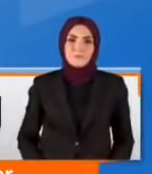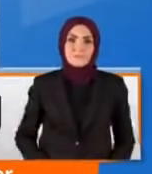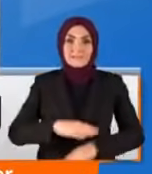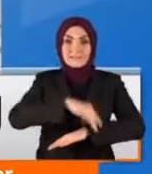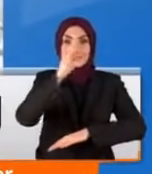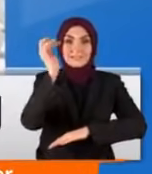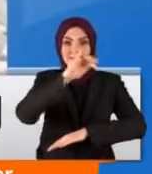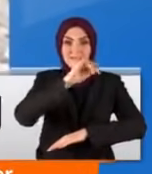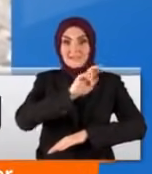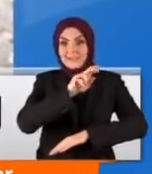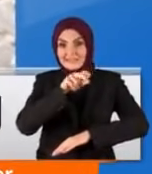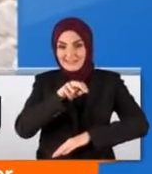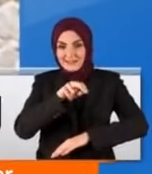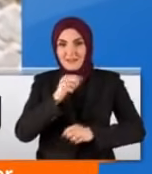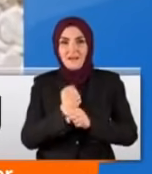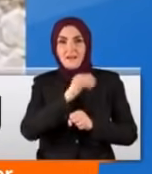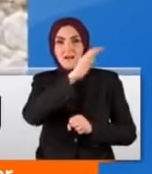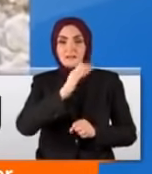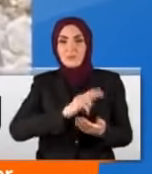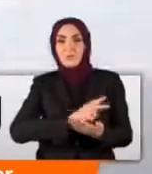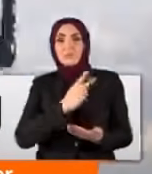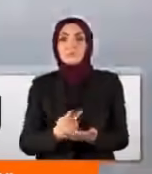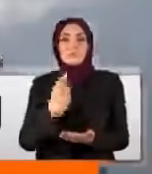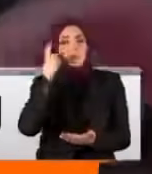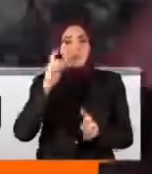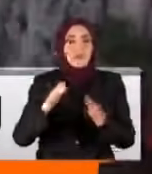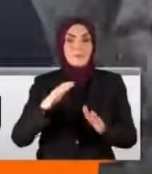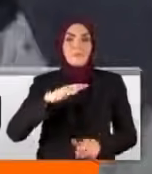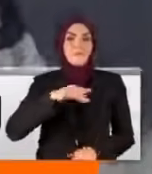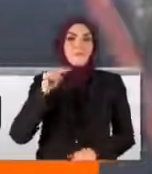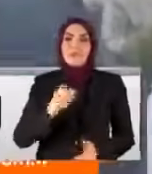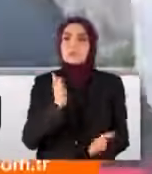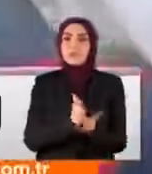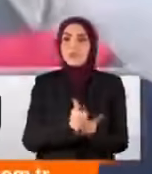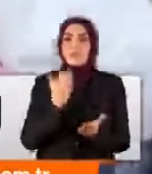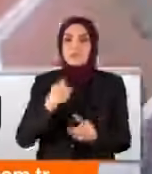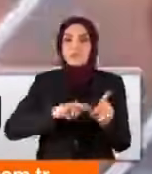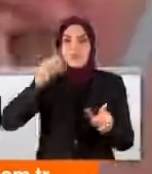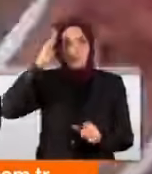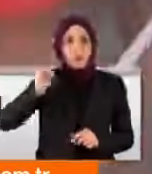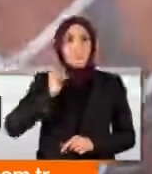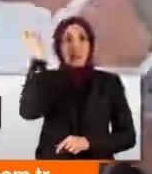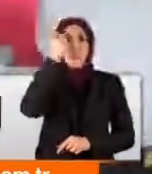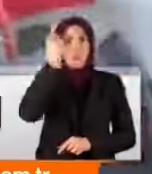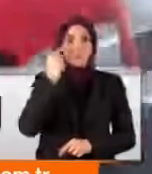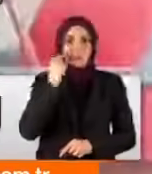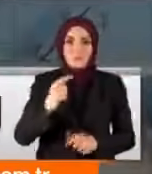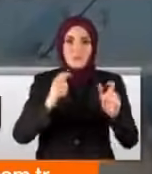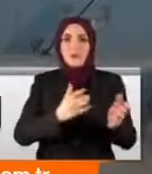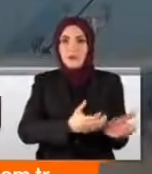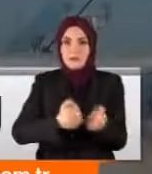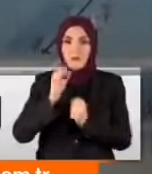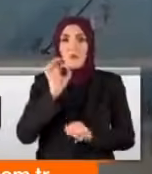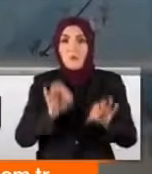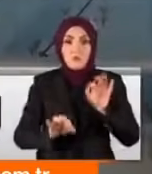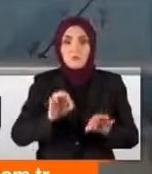Zirveden inerken kayalıklardan düştüğü tahmin edilen Yana Krivoşya'nın cenazesi jandarma helikopteriyle bölgeden alınarak otopsi için Adli